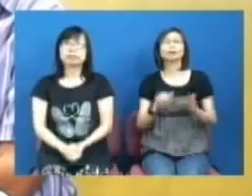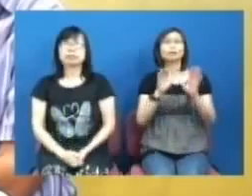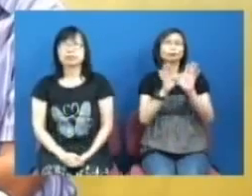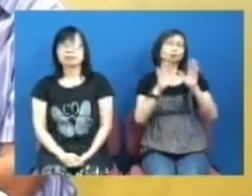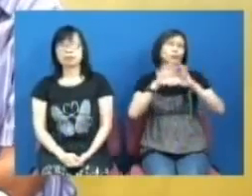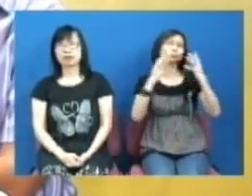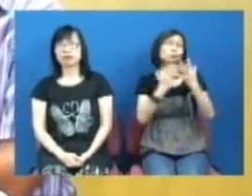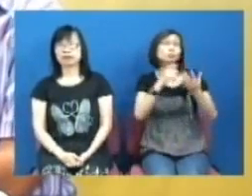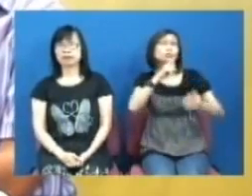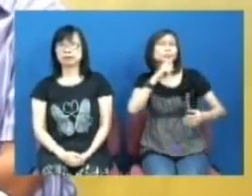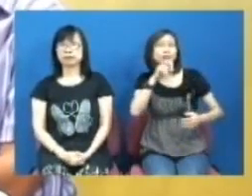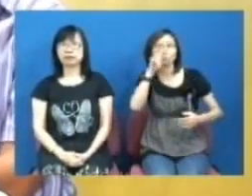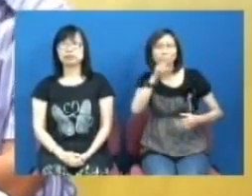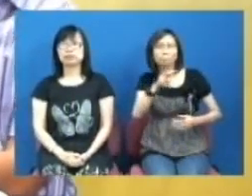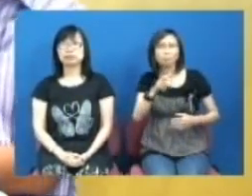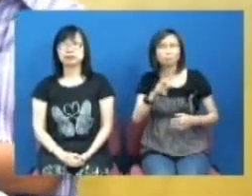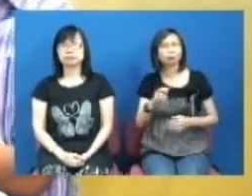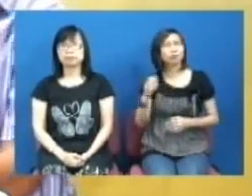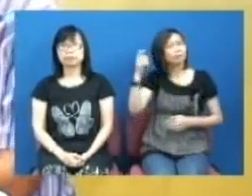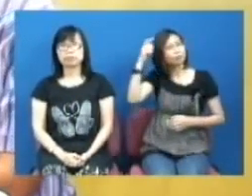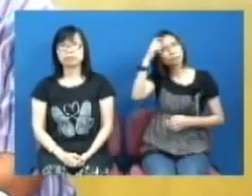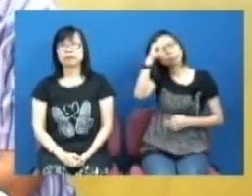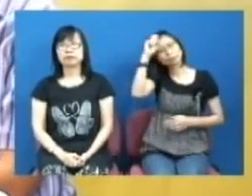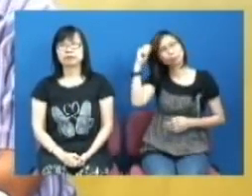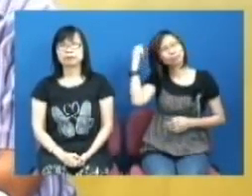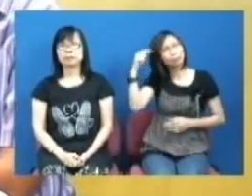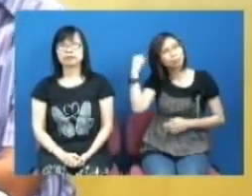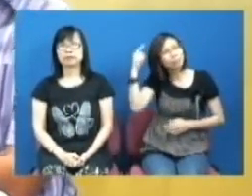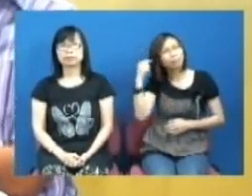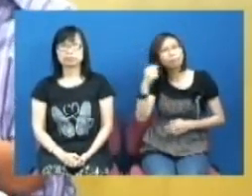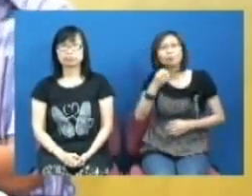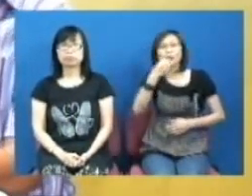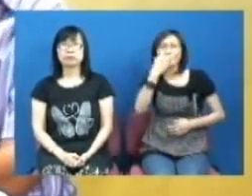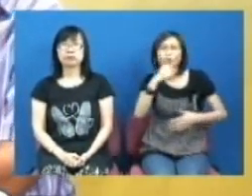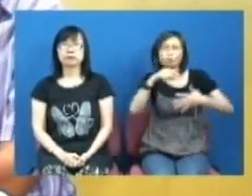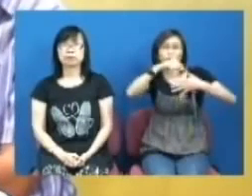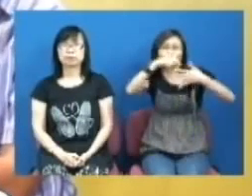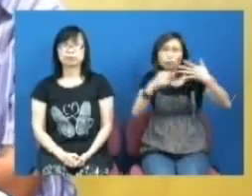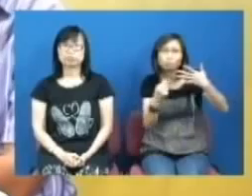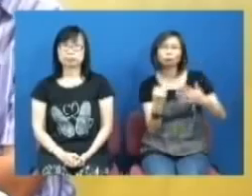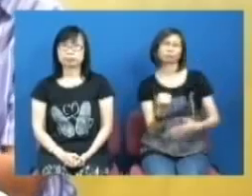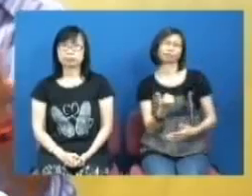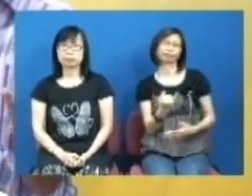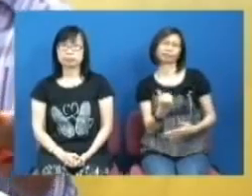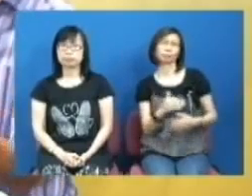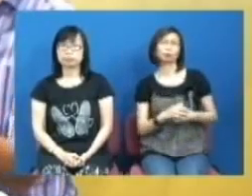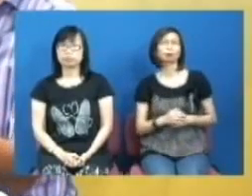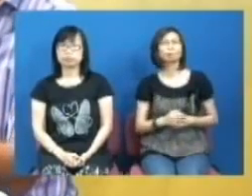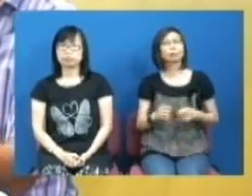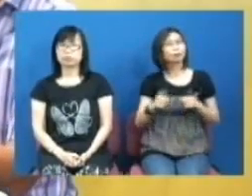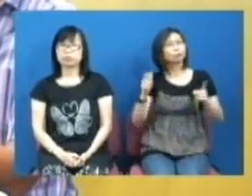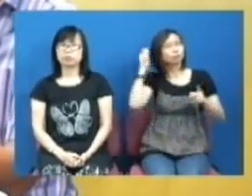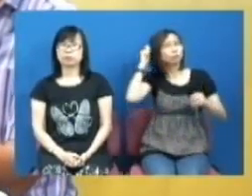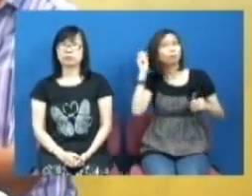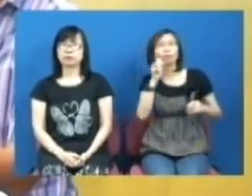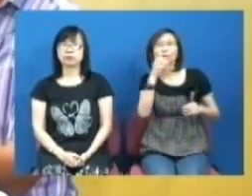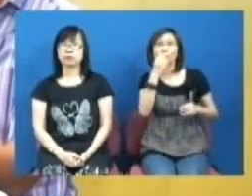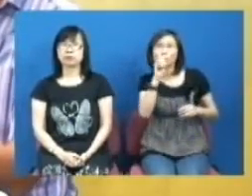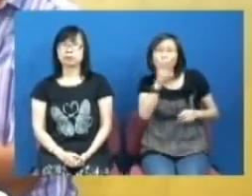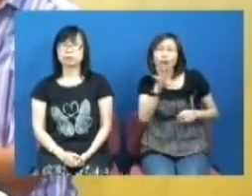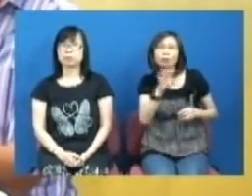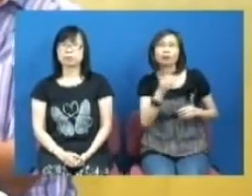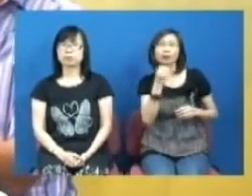冇審視過，或者有冇反思過香港係唔係倒退？即係如果頭先陳寶咁講，就係話香港好多方面倒退喎，人權又倒